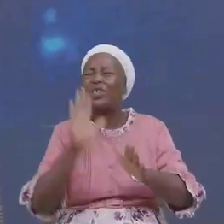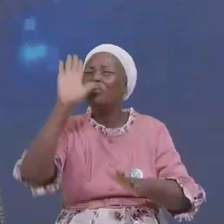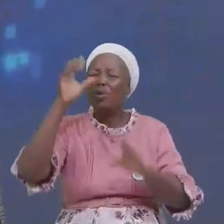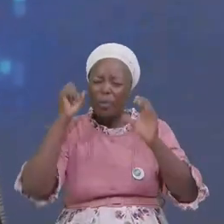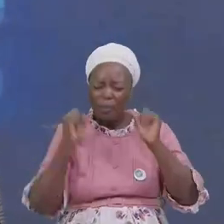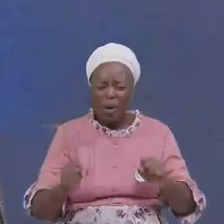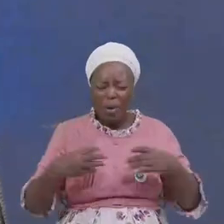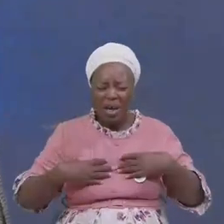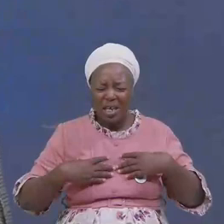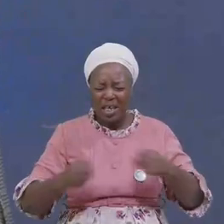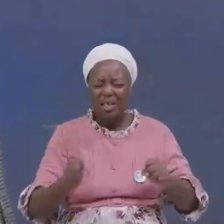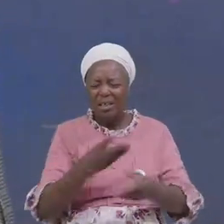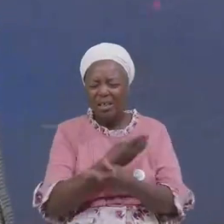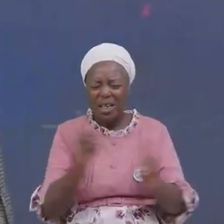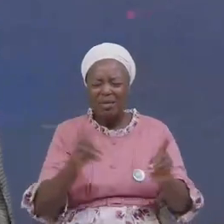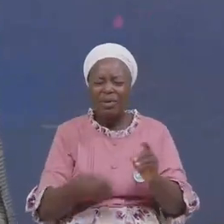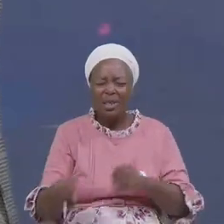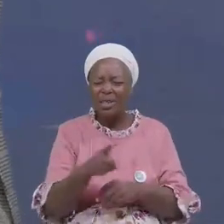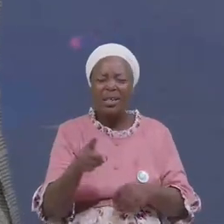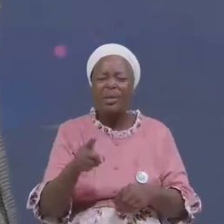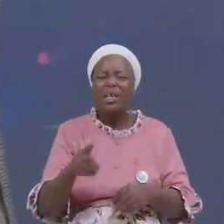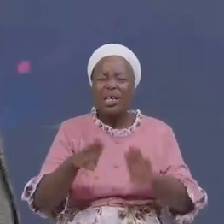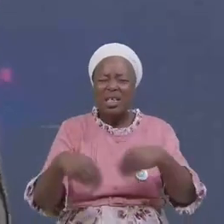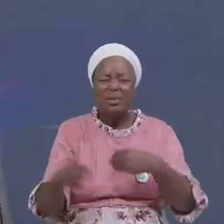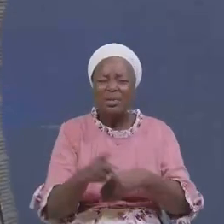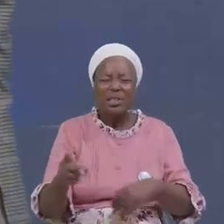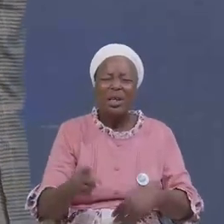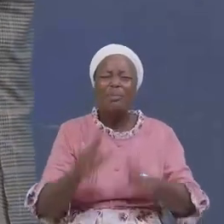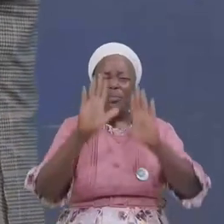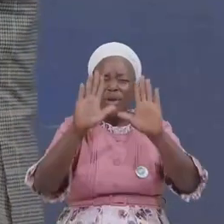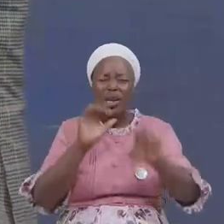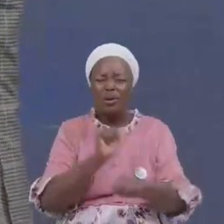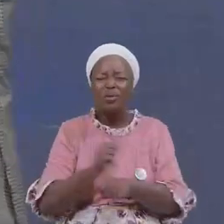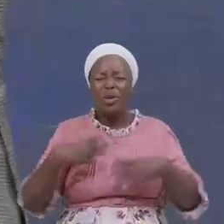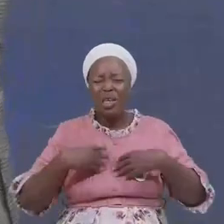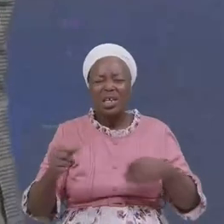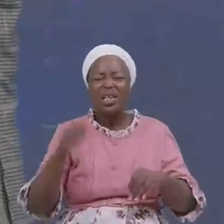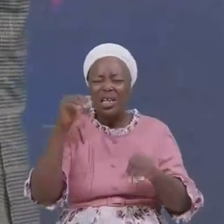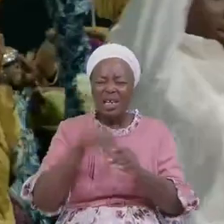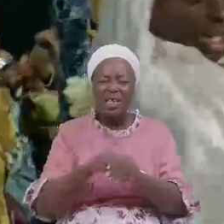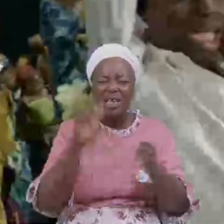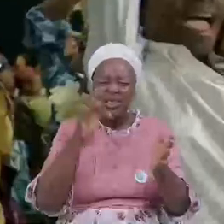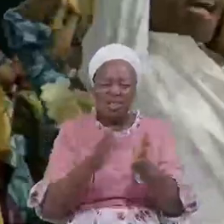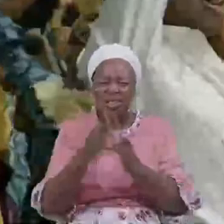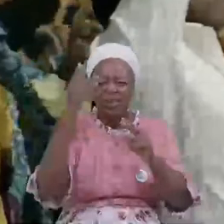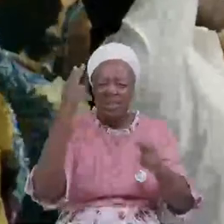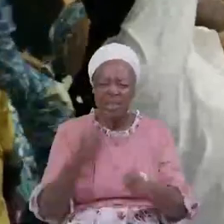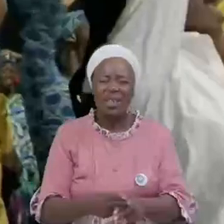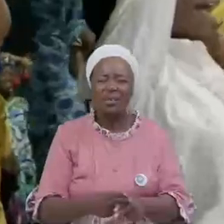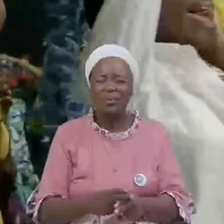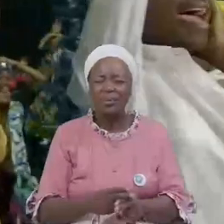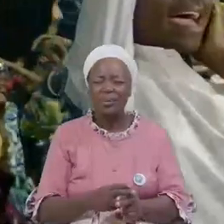puissance, guéris, délivre-les, donne-les des miracles au nom de